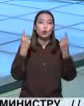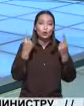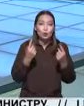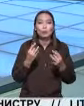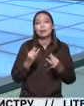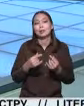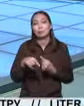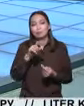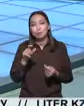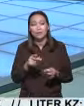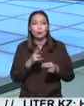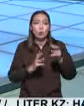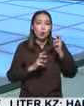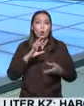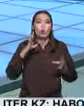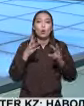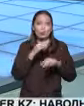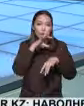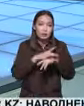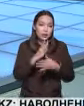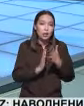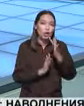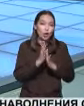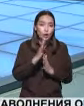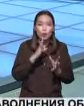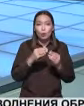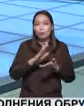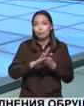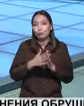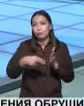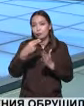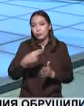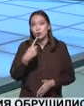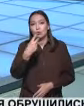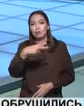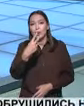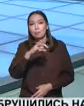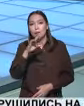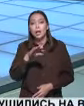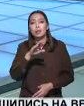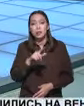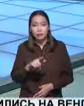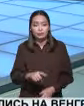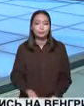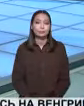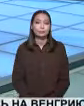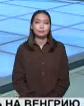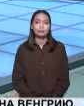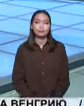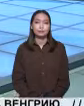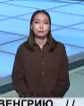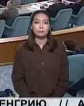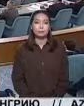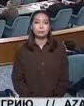предприятиями горно-металлургического комплекса замечен рост заключенных контрактов на 122 миллиарда тенге. Тему продолжит Мадияр